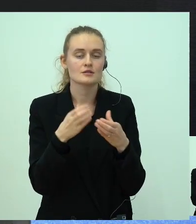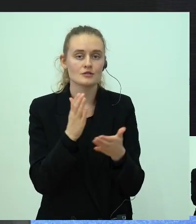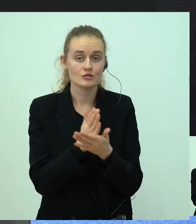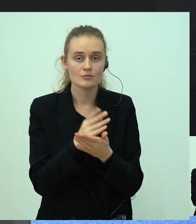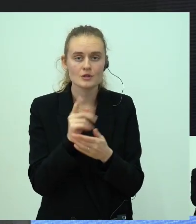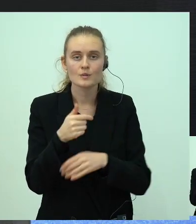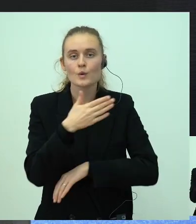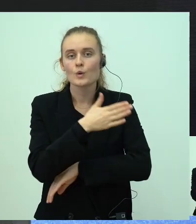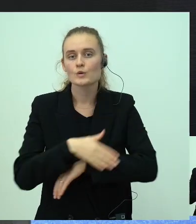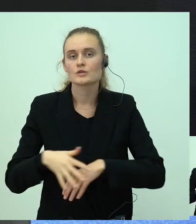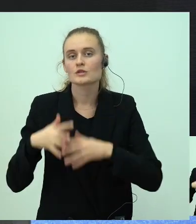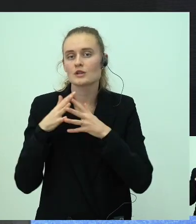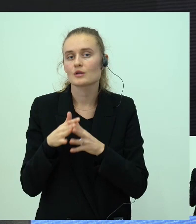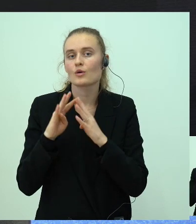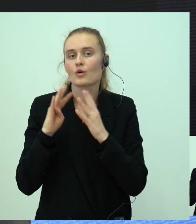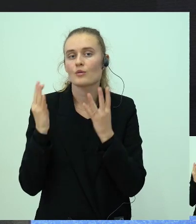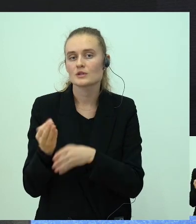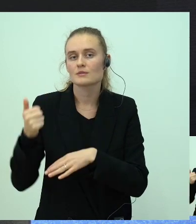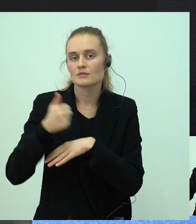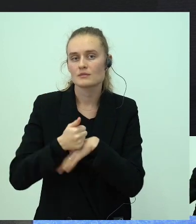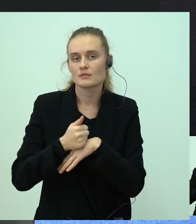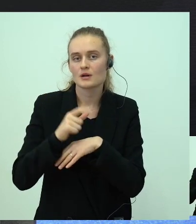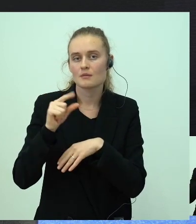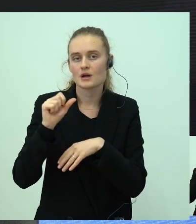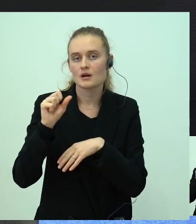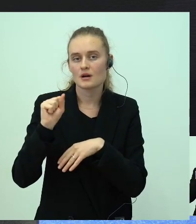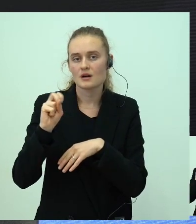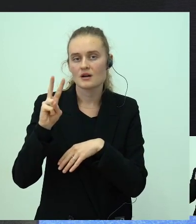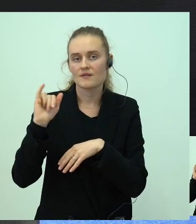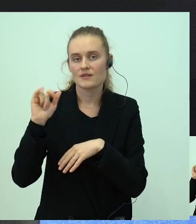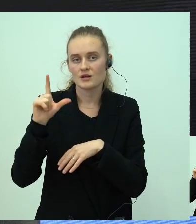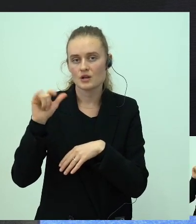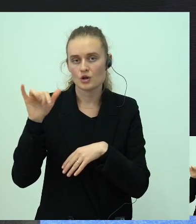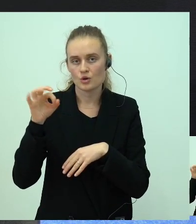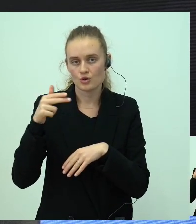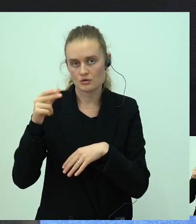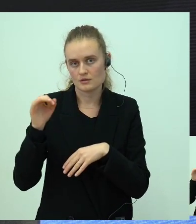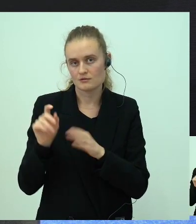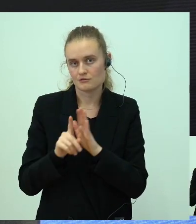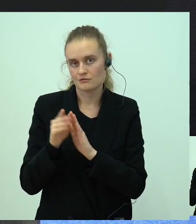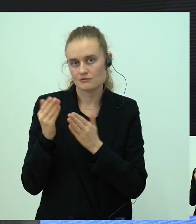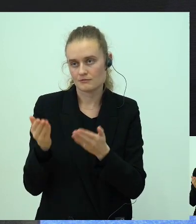nuo užsienio reikalų komiteto pirmininko Žygimanto Pavilionio.